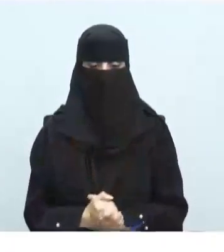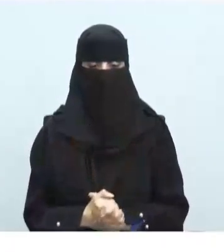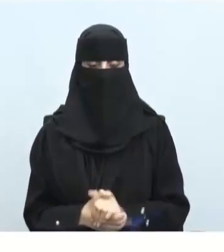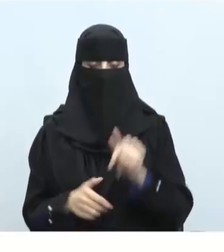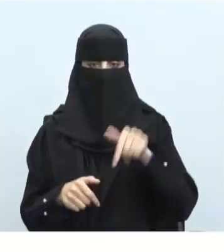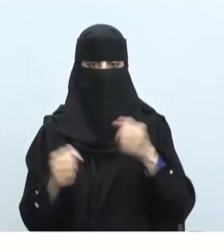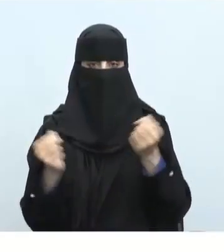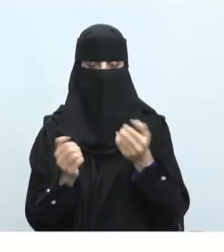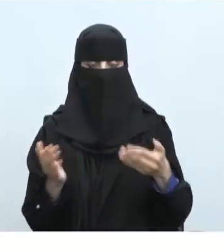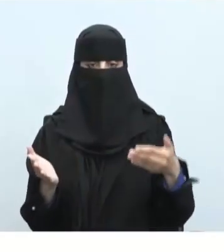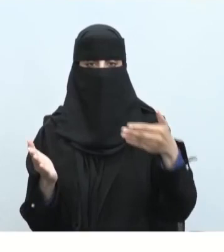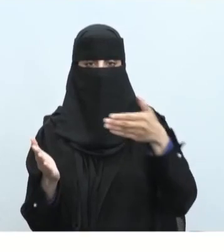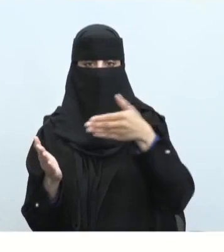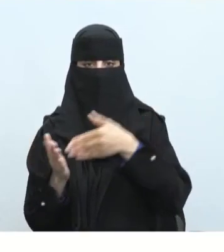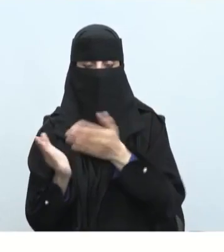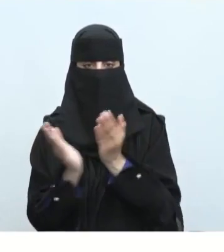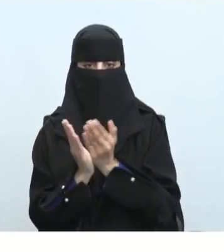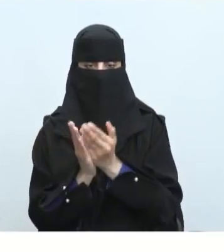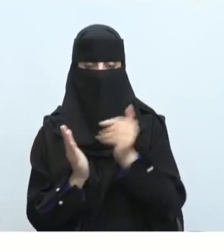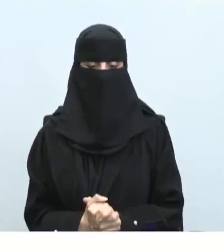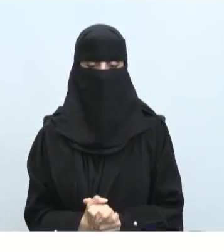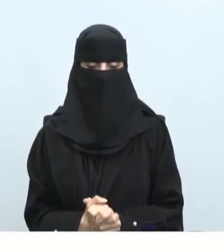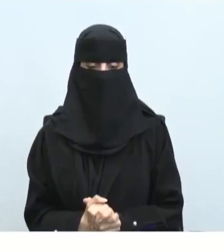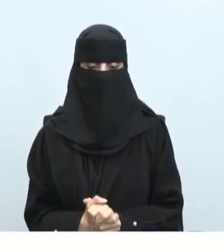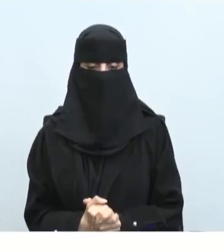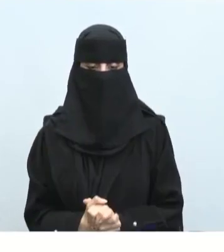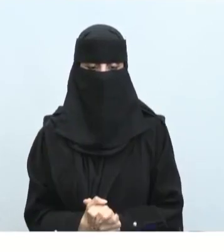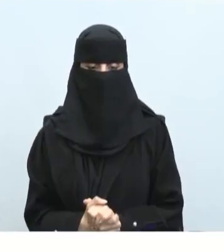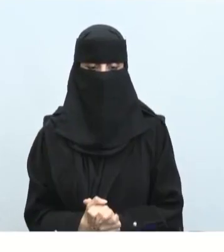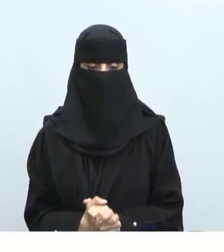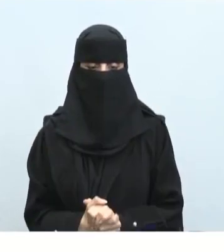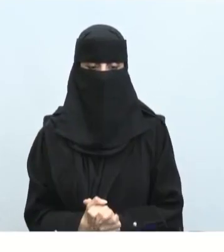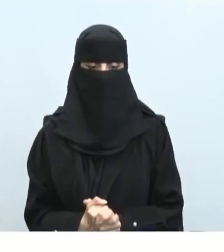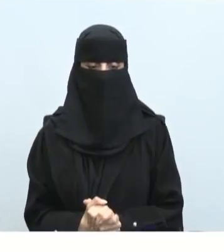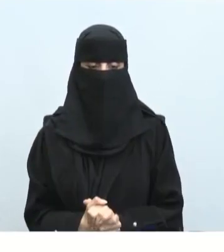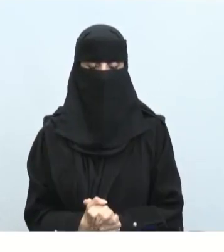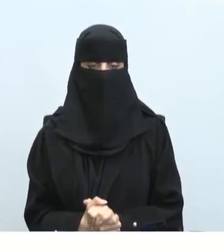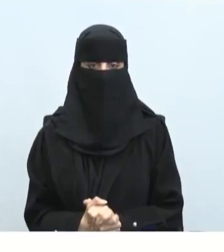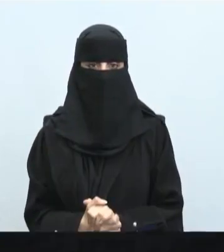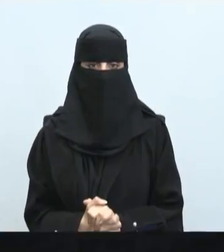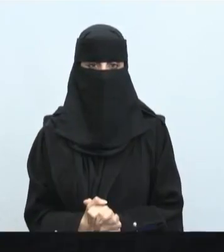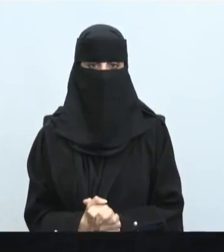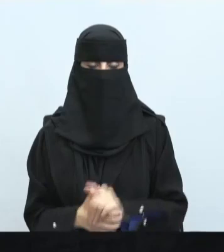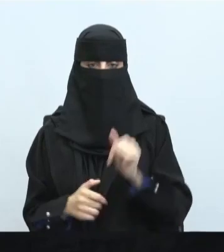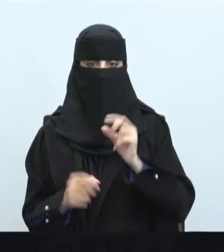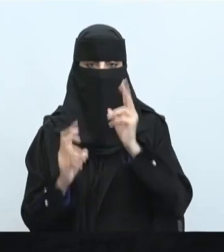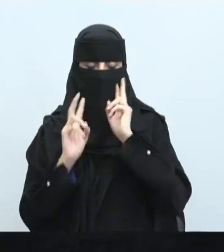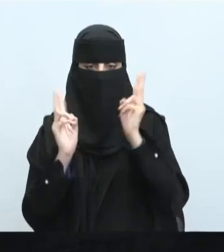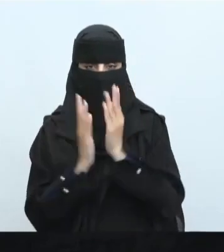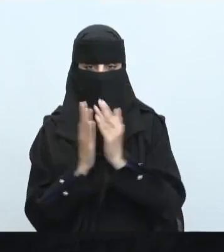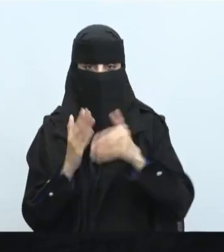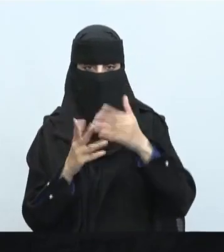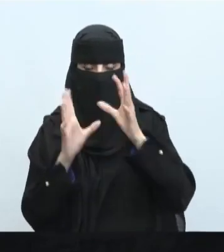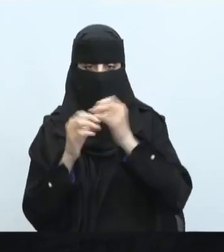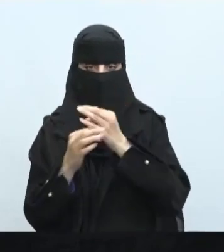وبهذا التدريب اعزائي الطلاب والطالبات اكون قد وصلت معكم الى نهايه درسنا لهذا اليوم القاكم ان شاء الله